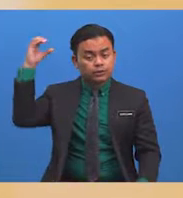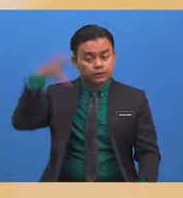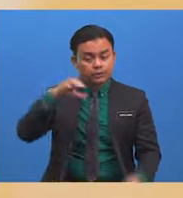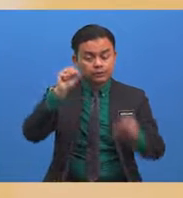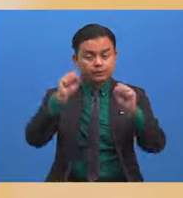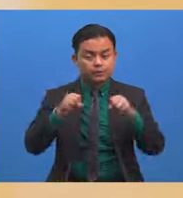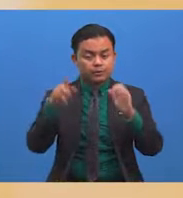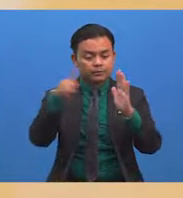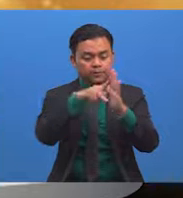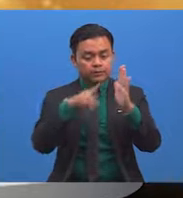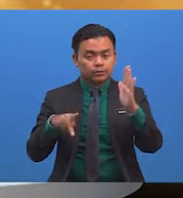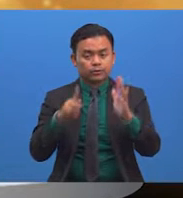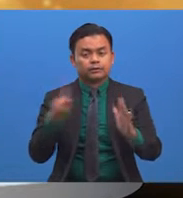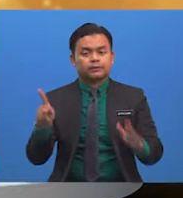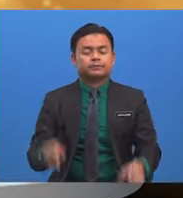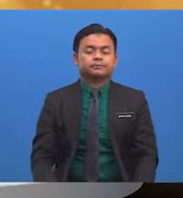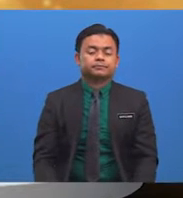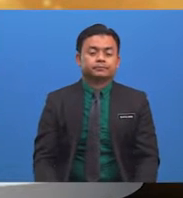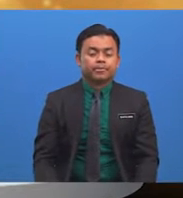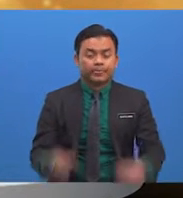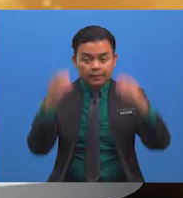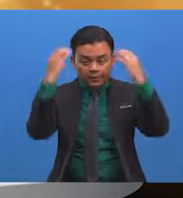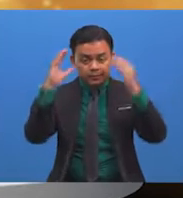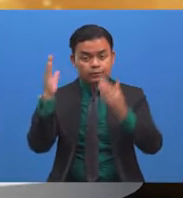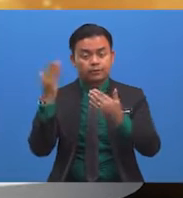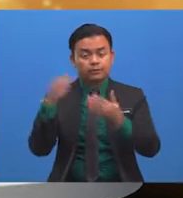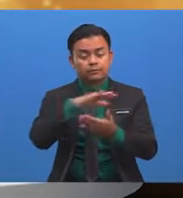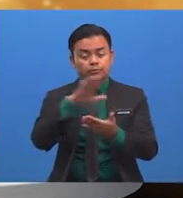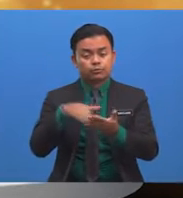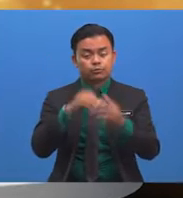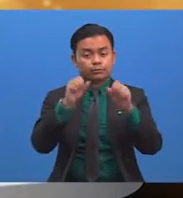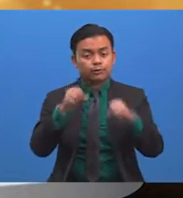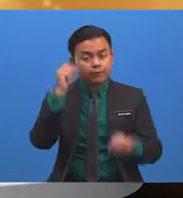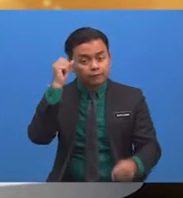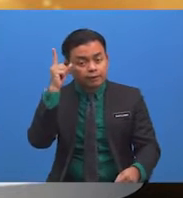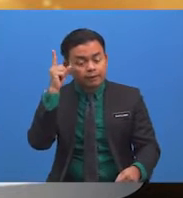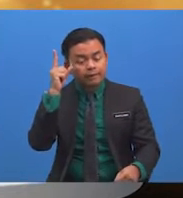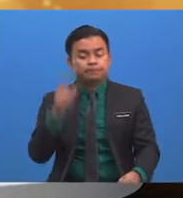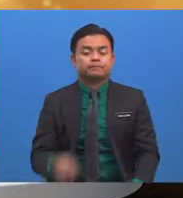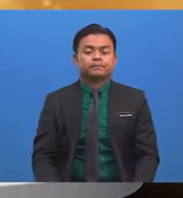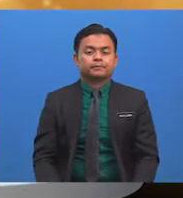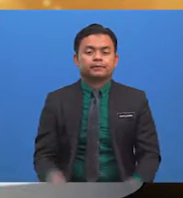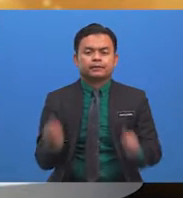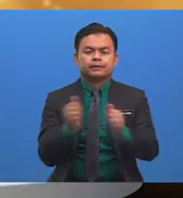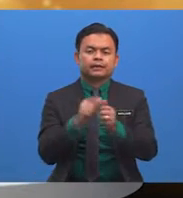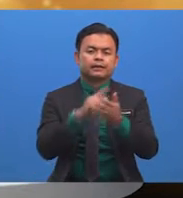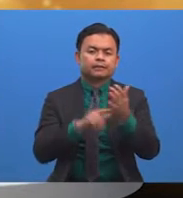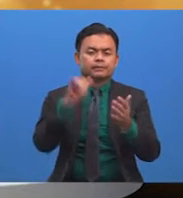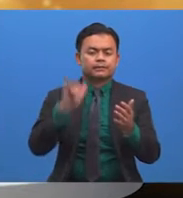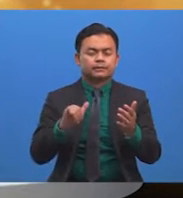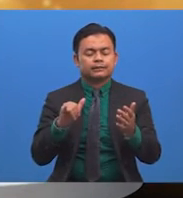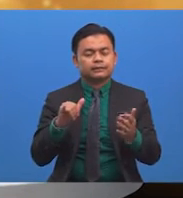dipantulkan. Cikgu harap kamu boleh faham dan jelas dengan apa yang kita